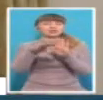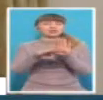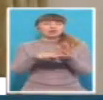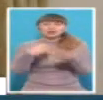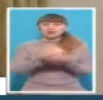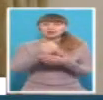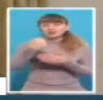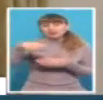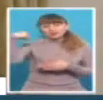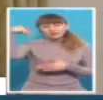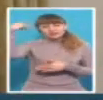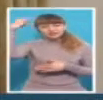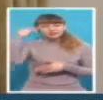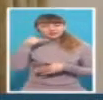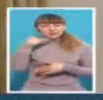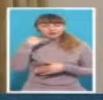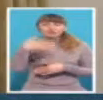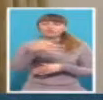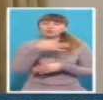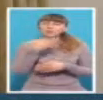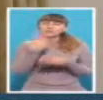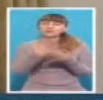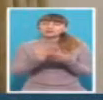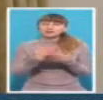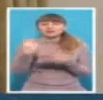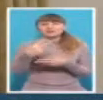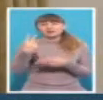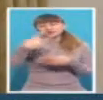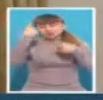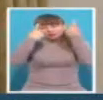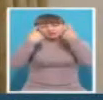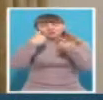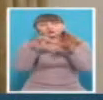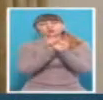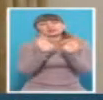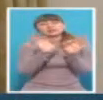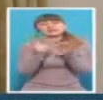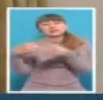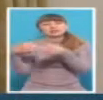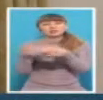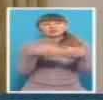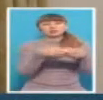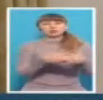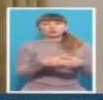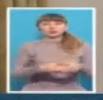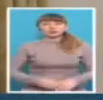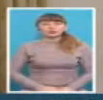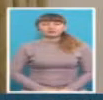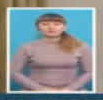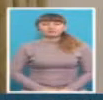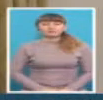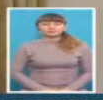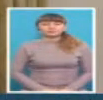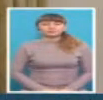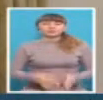қадағалауды күшейту мәселелері қаралды. Жаңа заң жобасы аграрлық секторға инвестицияны арттыруға, агроөнеркәсіп кешенінің басым бағыттарын